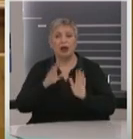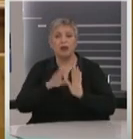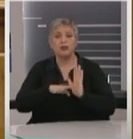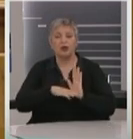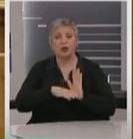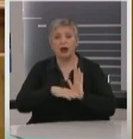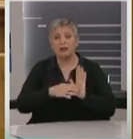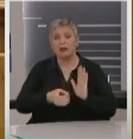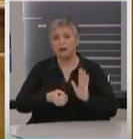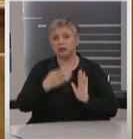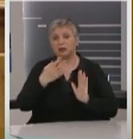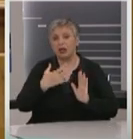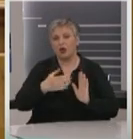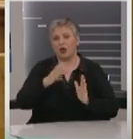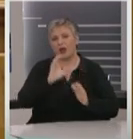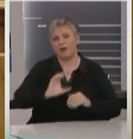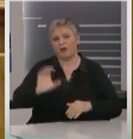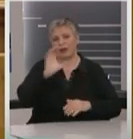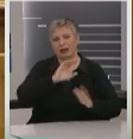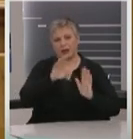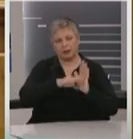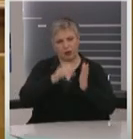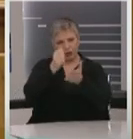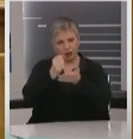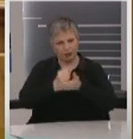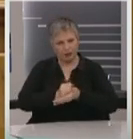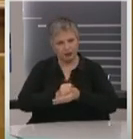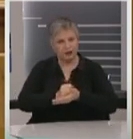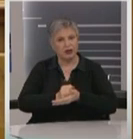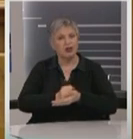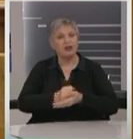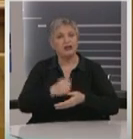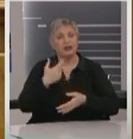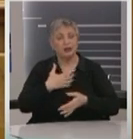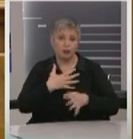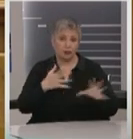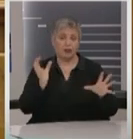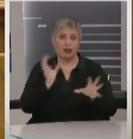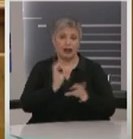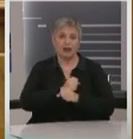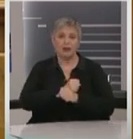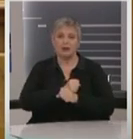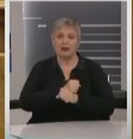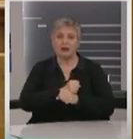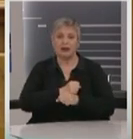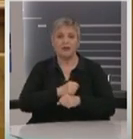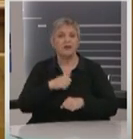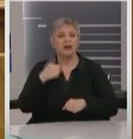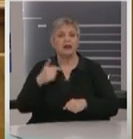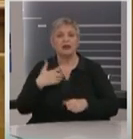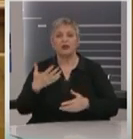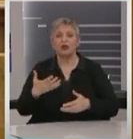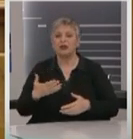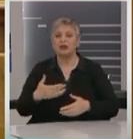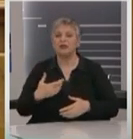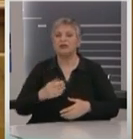νέο ΕΣΠΑ. Η επιτυχία αυτή των πόρων του ΕΣΠΑ έρχεται να προσθεθεί σε εκείνη της πλήρους αξιοποίηση